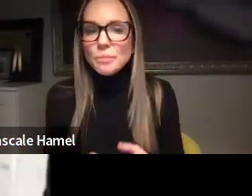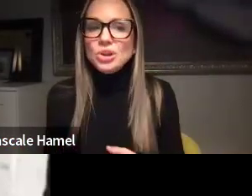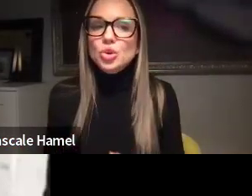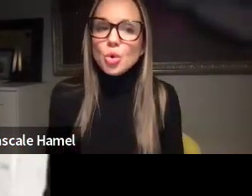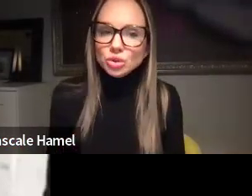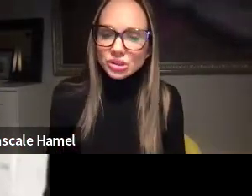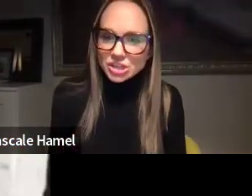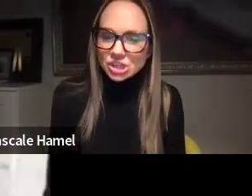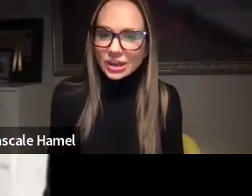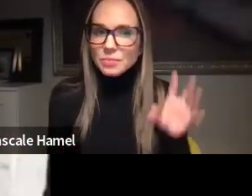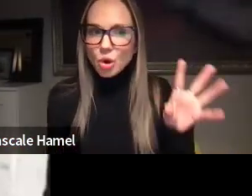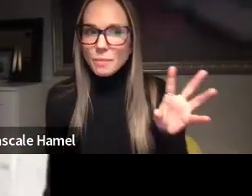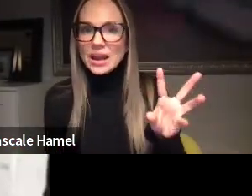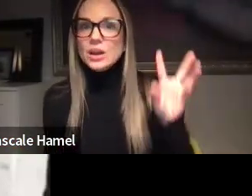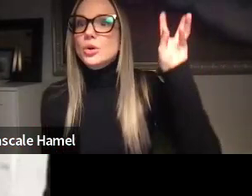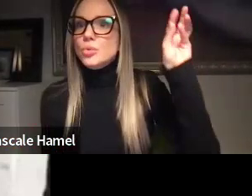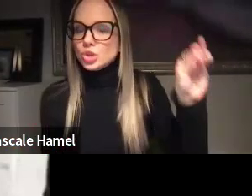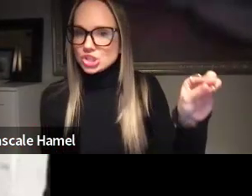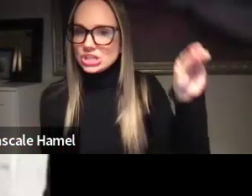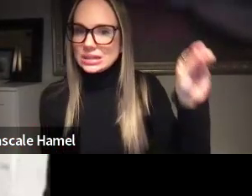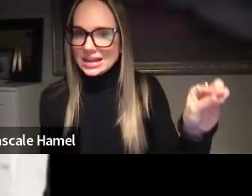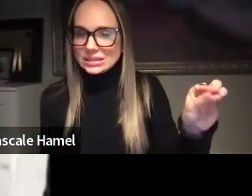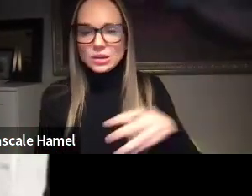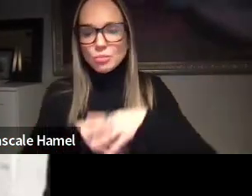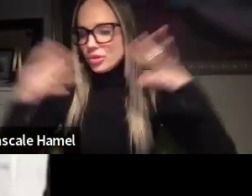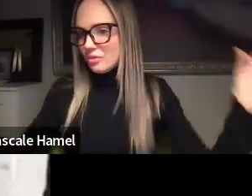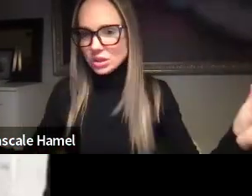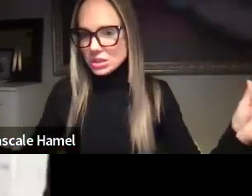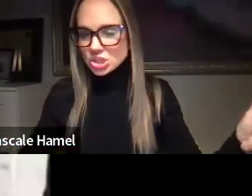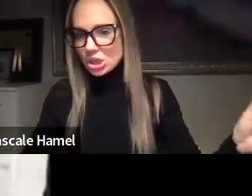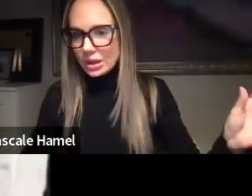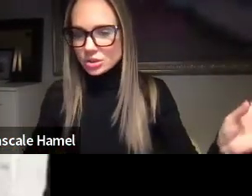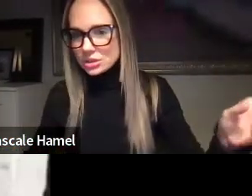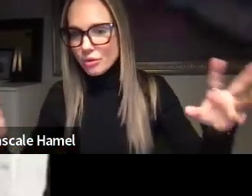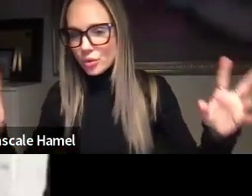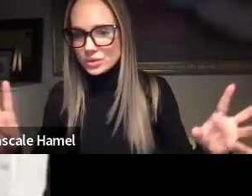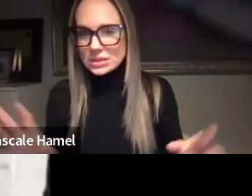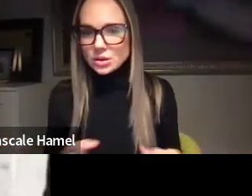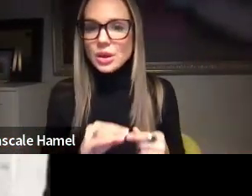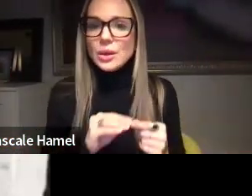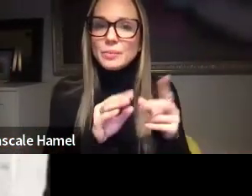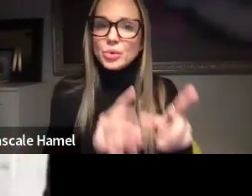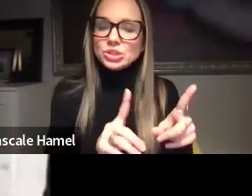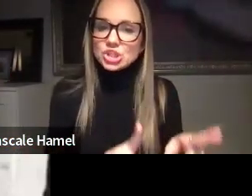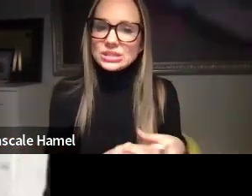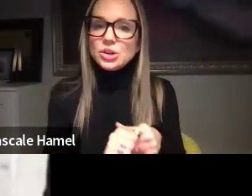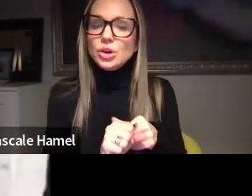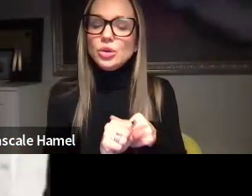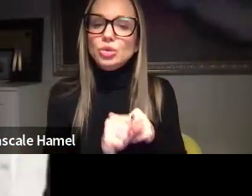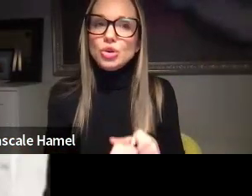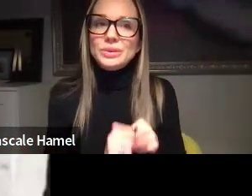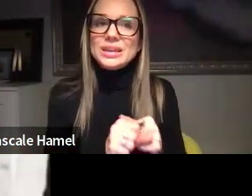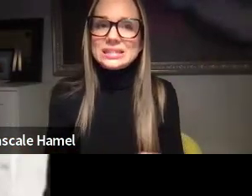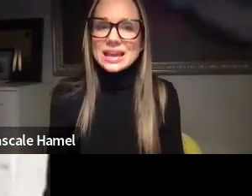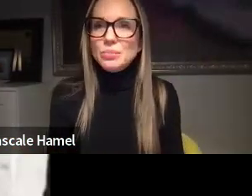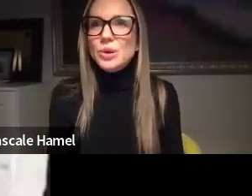simple, pas trop de déchirés. Puis là, on parle pour notre jeans classique. On peut en avoir des déchirés là, si on veut aussi, là. Mais pour ce